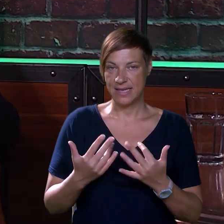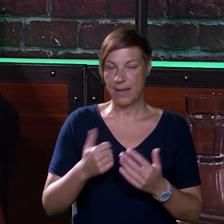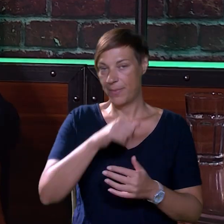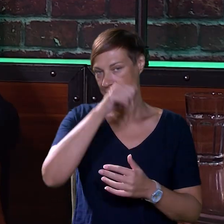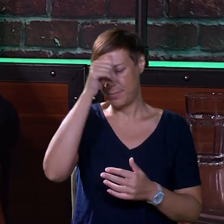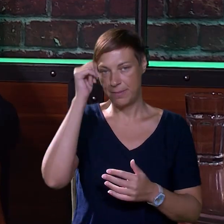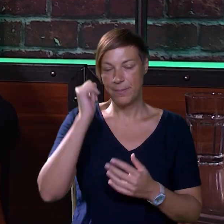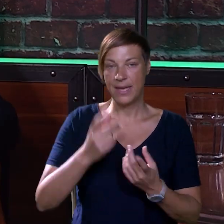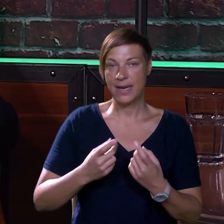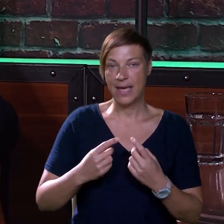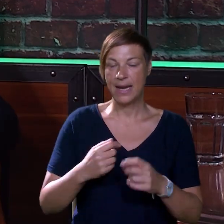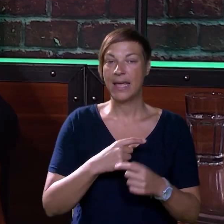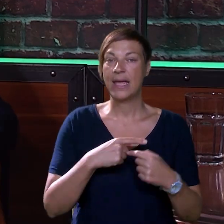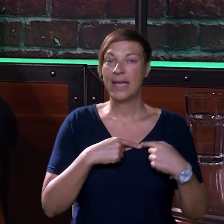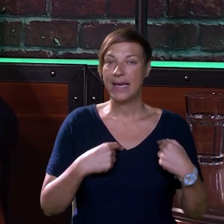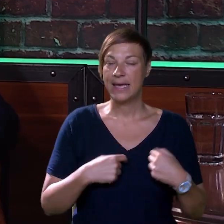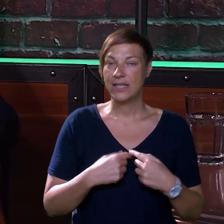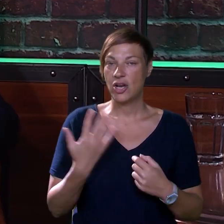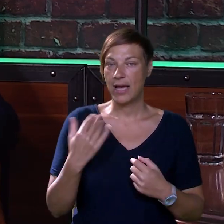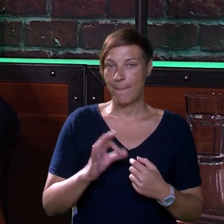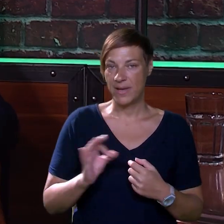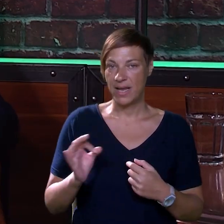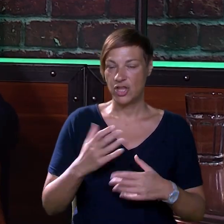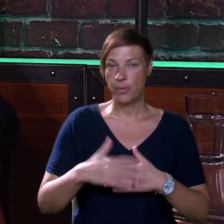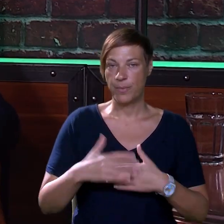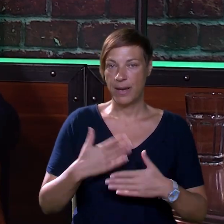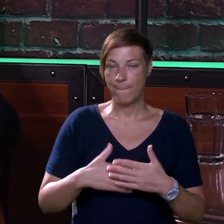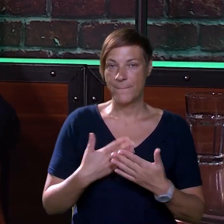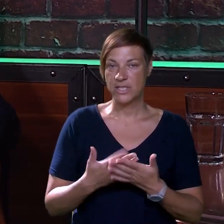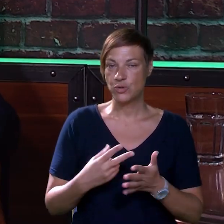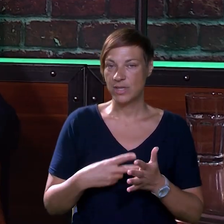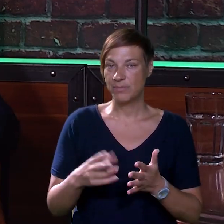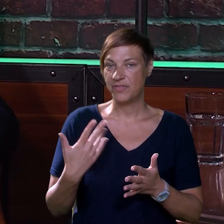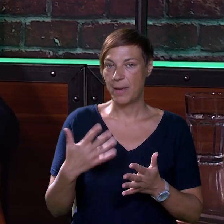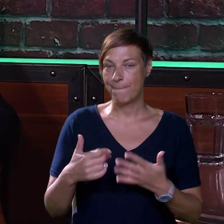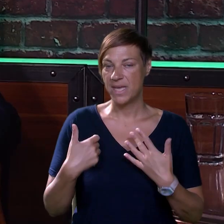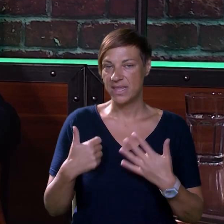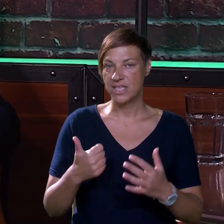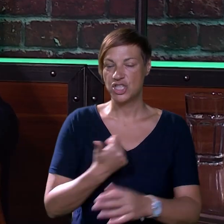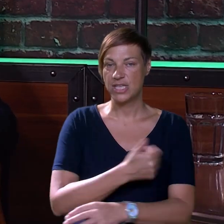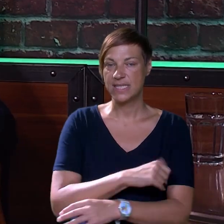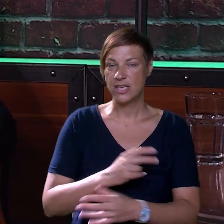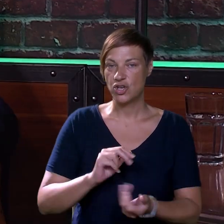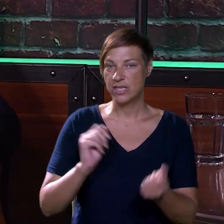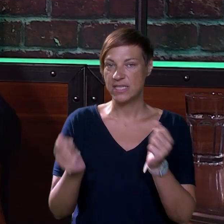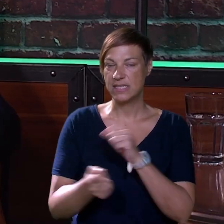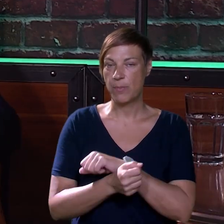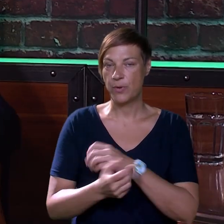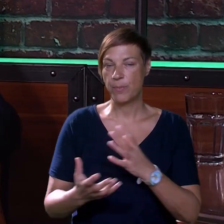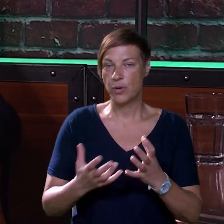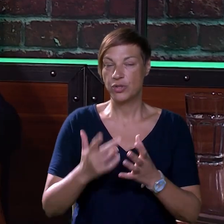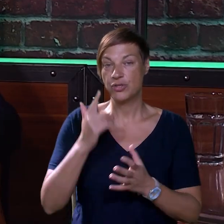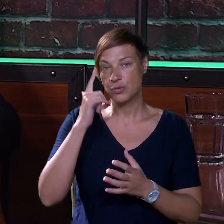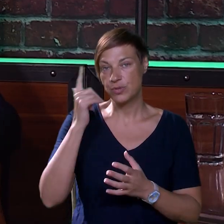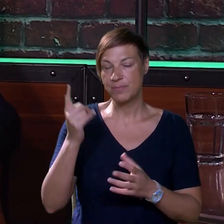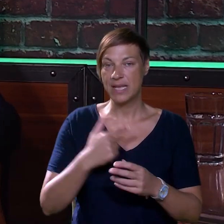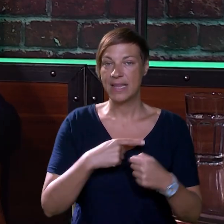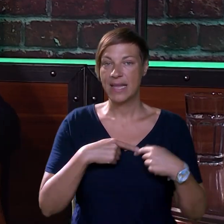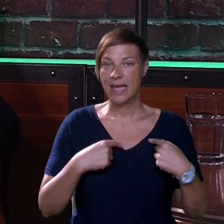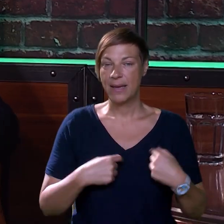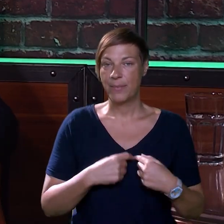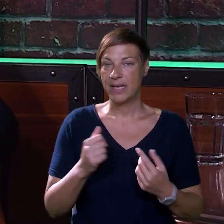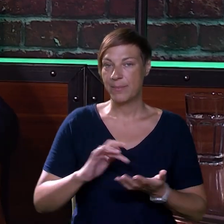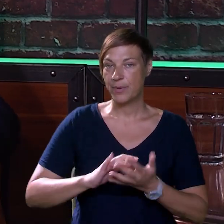namrajam imena, ali ta kardiologija je uvijek bila dobra. Međutim, te, da rečete, 2005. 2006. su se promijenili odnosi u smislu da je ta